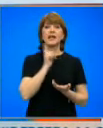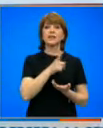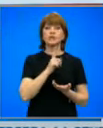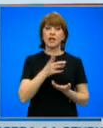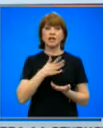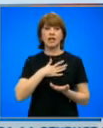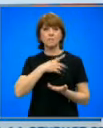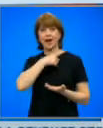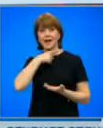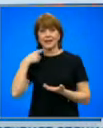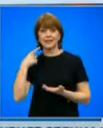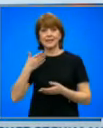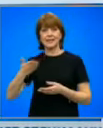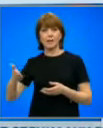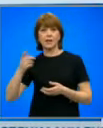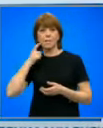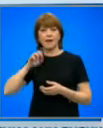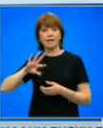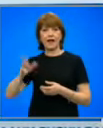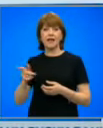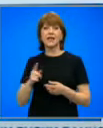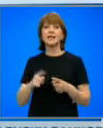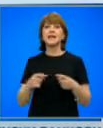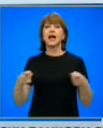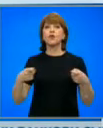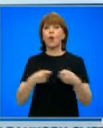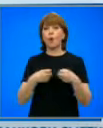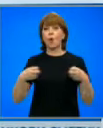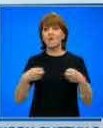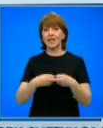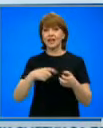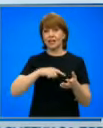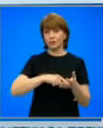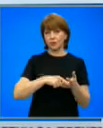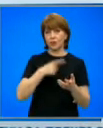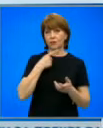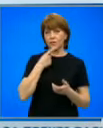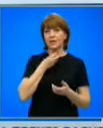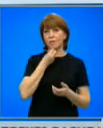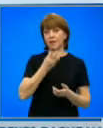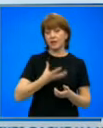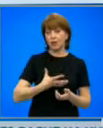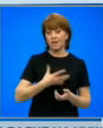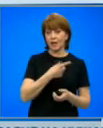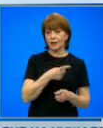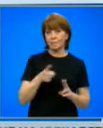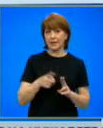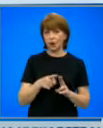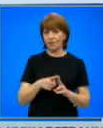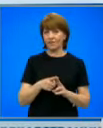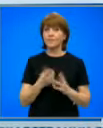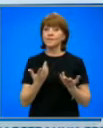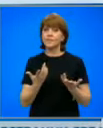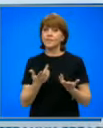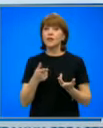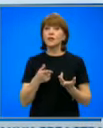Има риск Западните Балкани да се превърнат отново в конфликтна точка, коментира в Благоевград премиерът Кирил Петков. По думите му, те